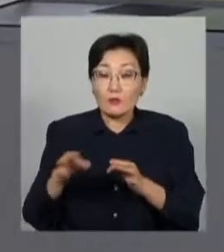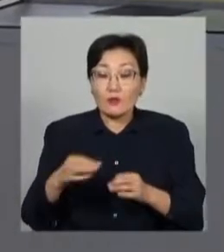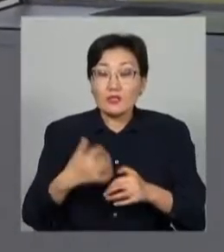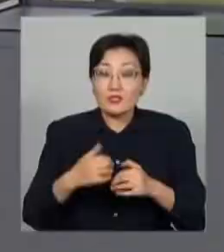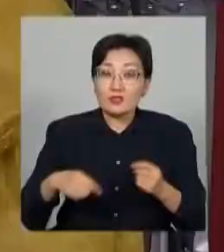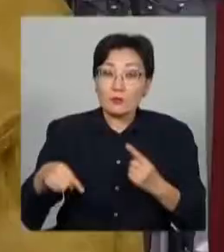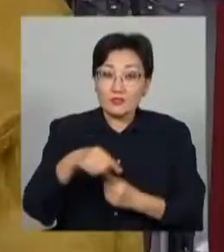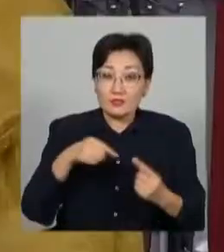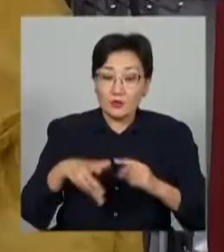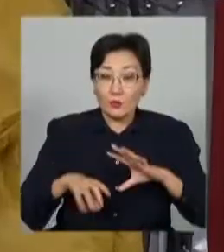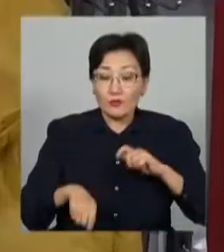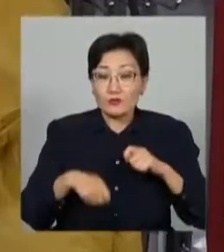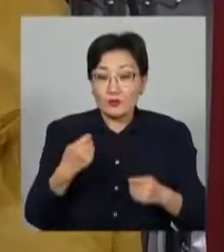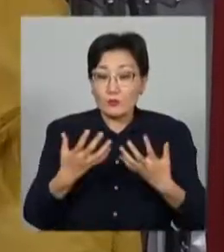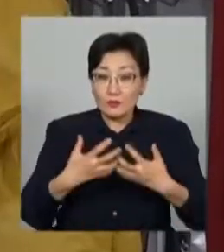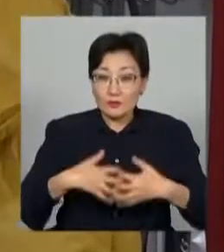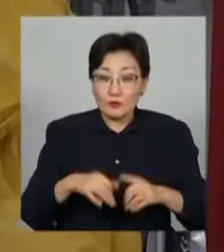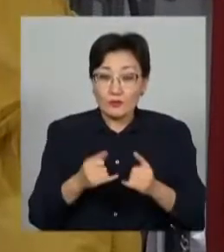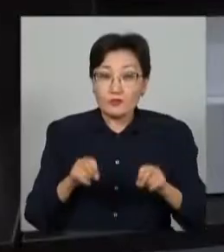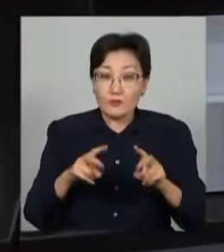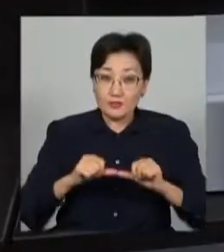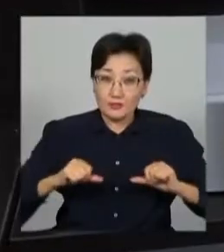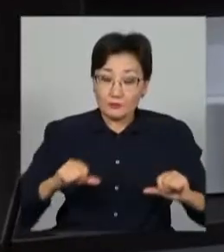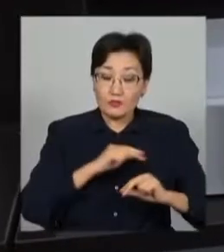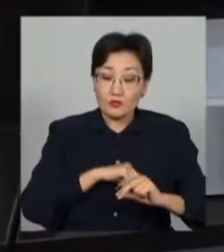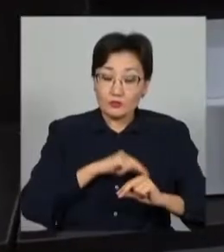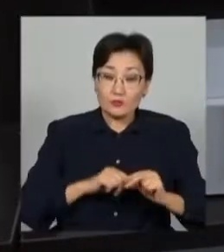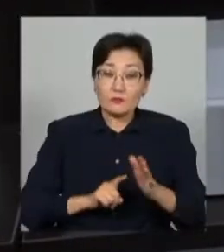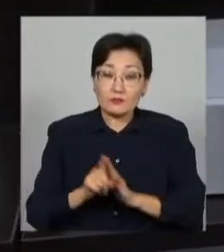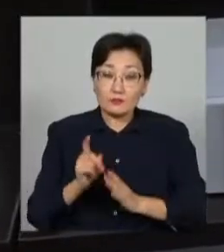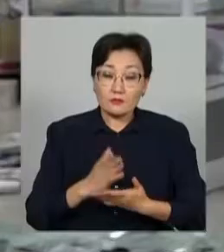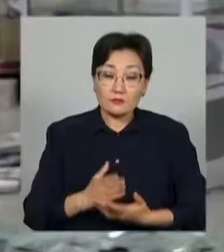және орта бизнеске келтірілген шығынды есептеу үшін арнайы комиссиялар құрылған.